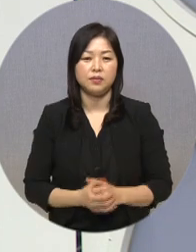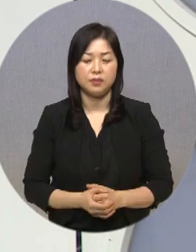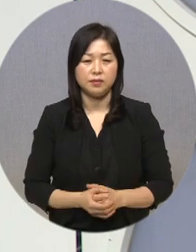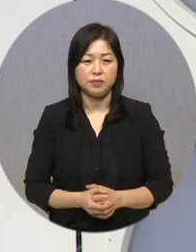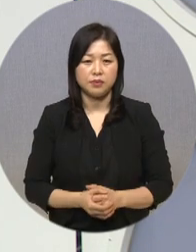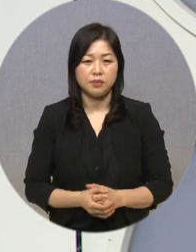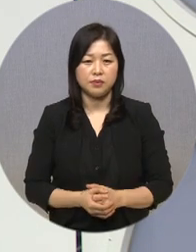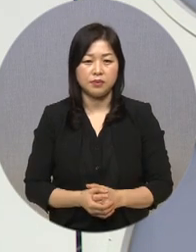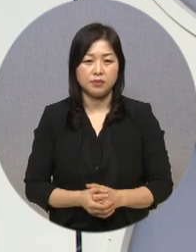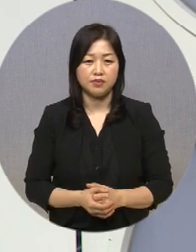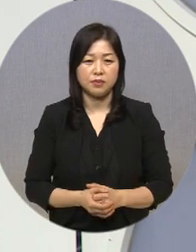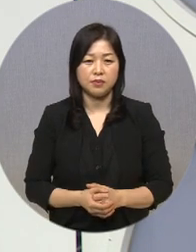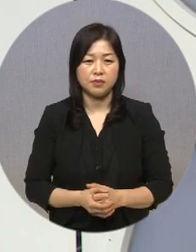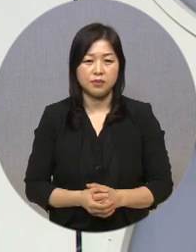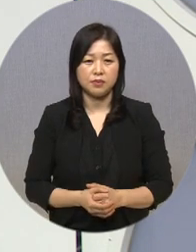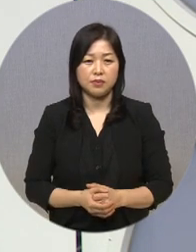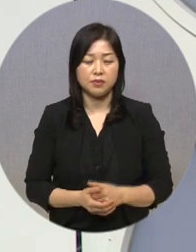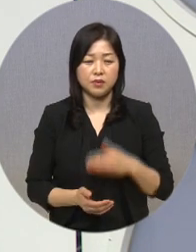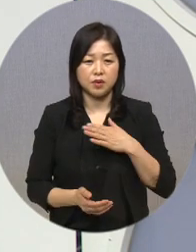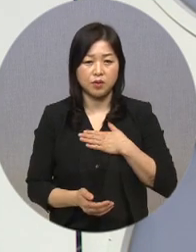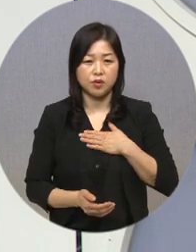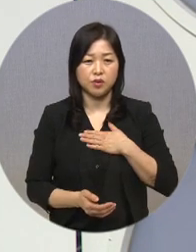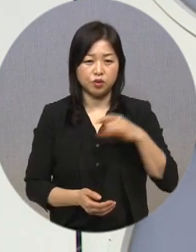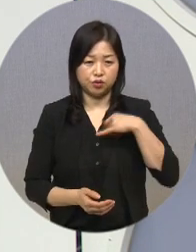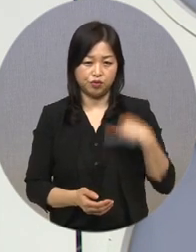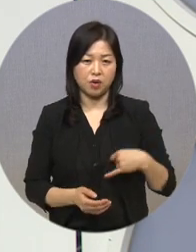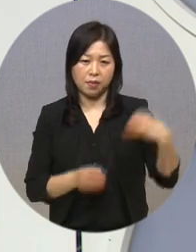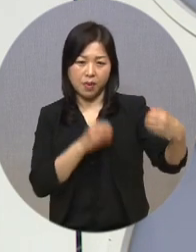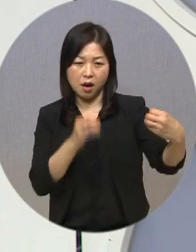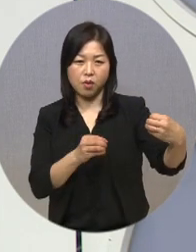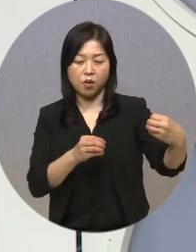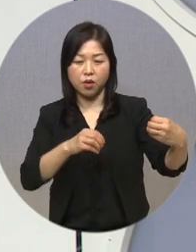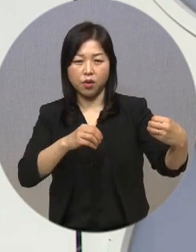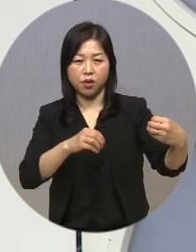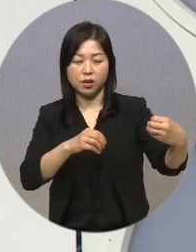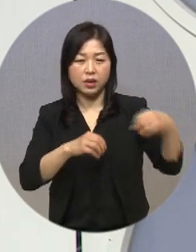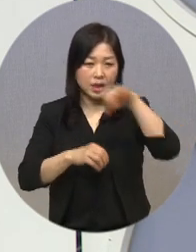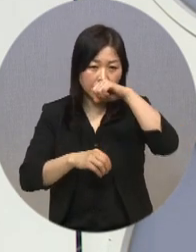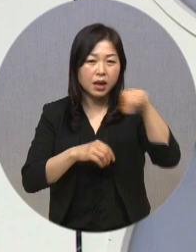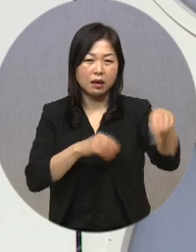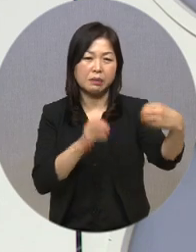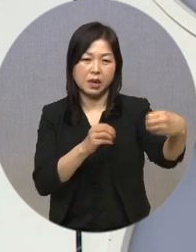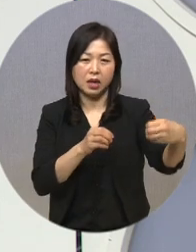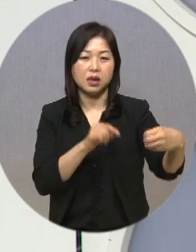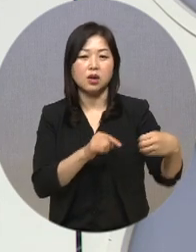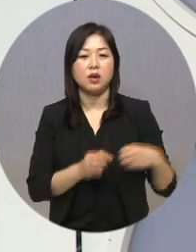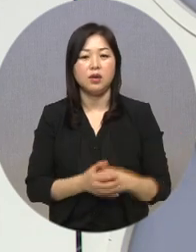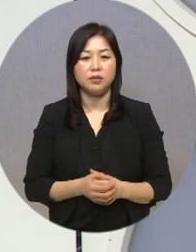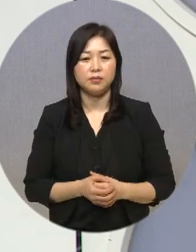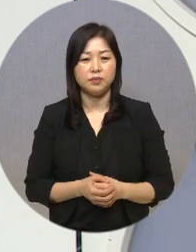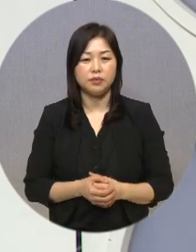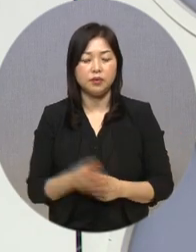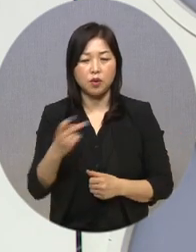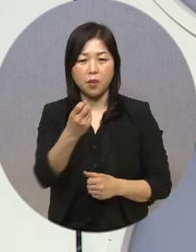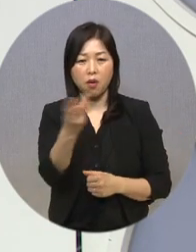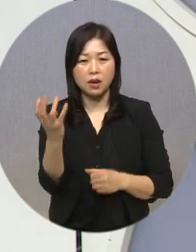저는 중국하고는 사이가 좋지 않아졌고 대만하고 아, 그러고 뭐 그 밖에